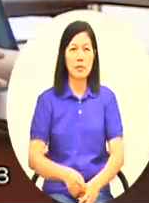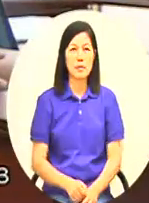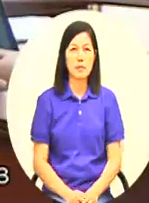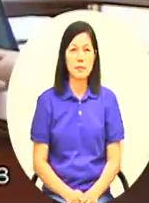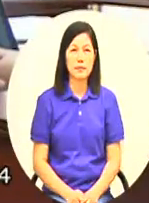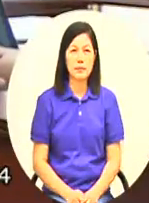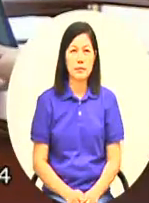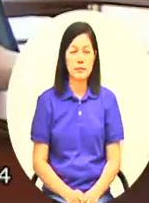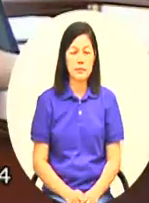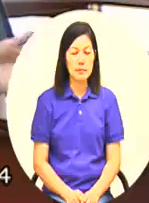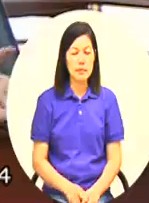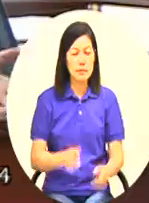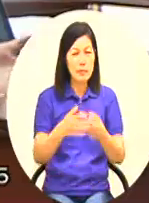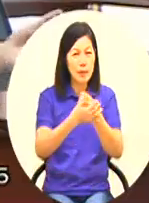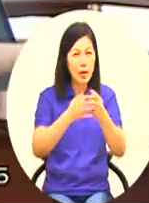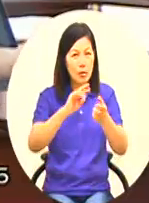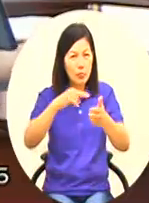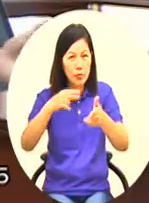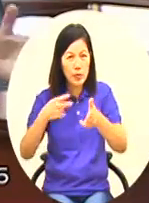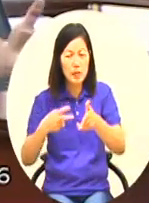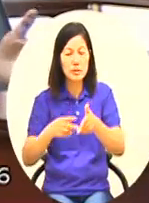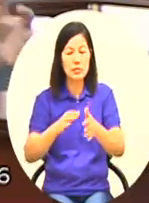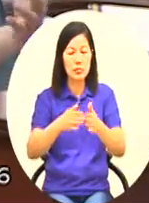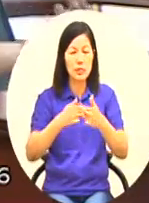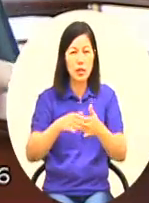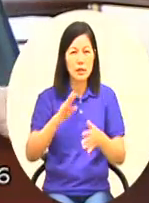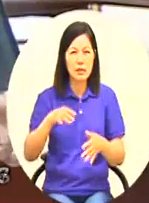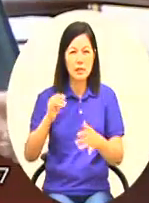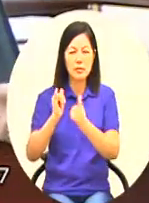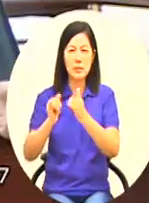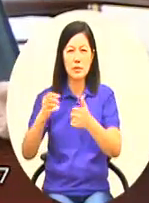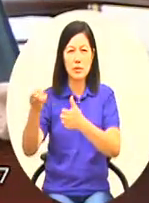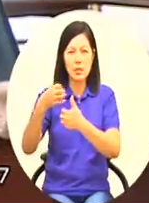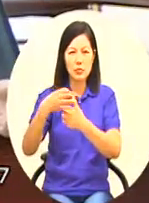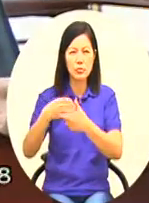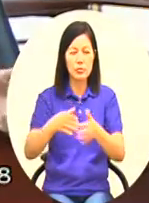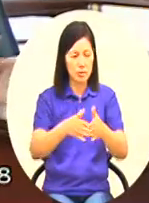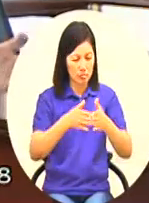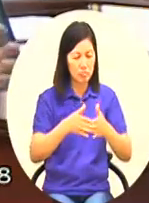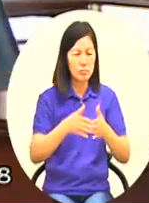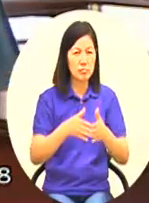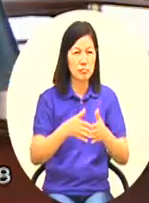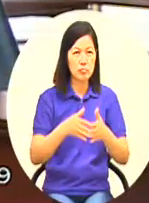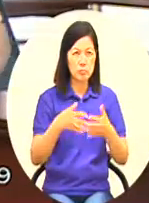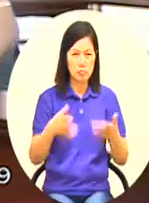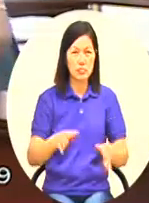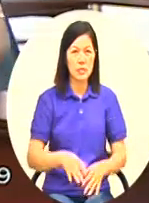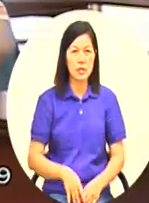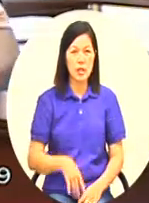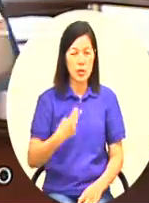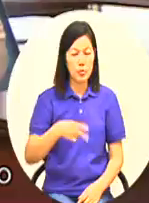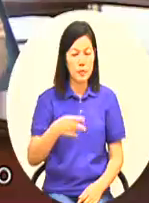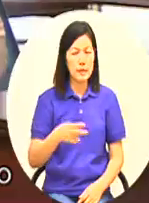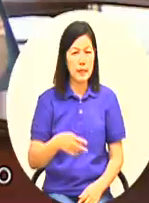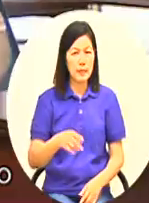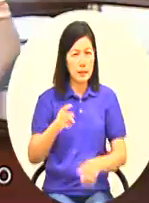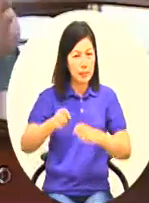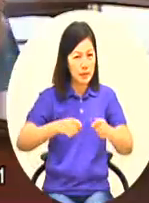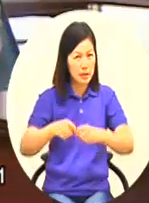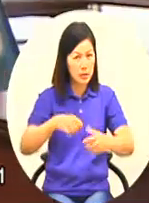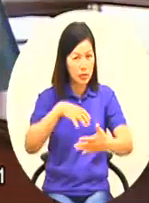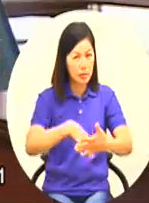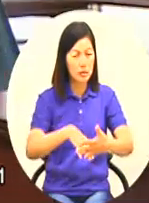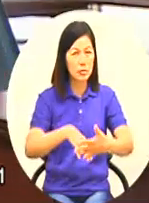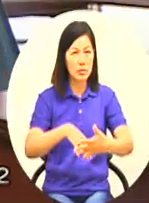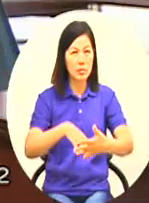带维护嘛。但是我这边只嘛是足济人反映讲真正有需要嘛，哦对不对？但是本身要了解就讲，恁的计划当中咧，就